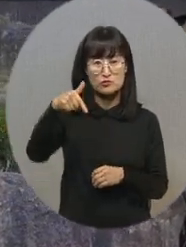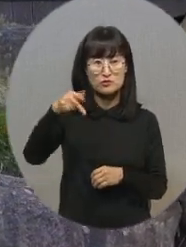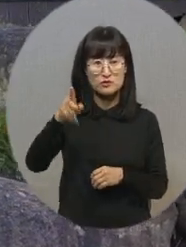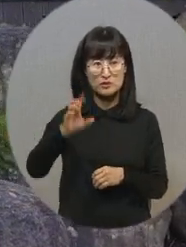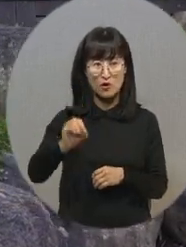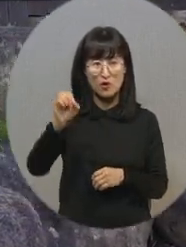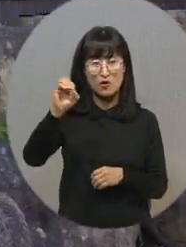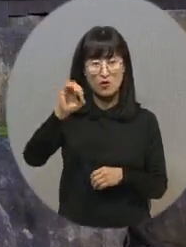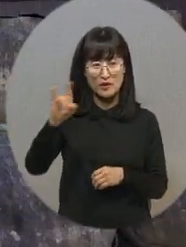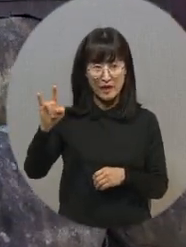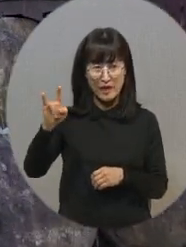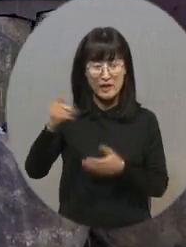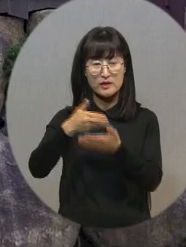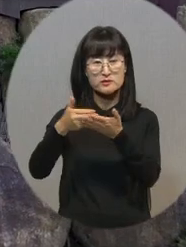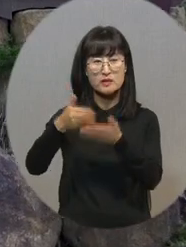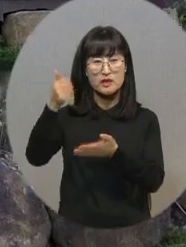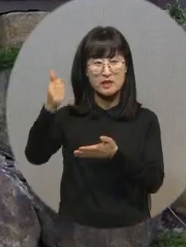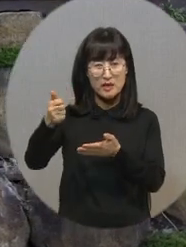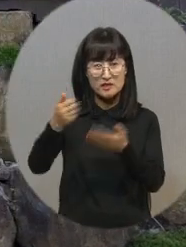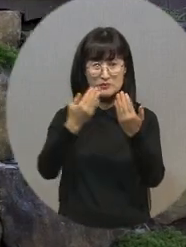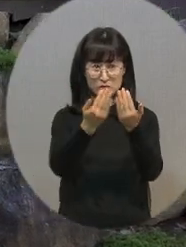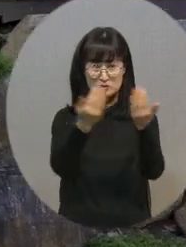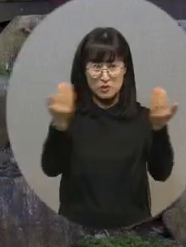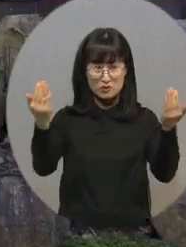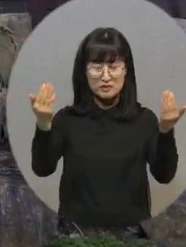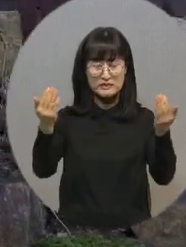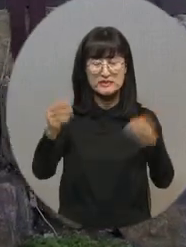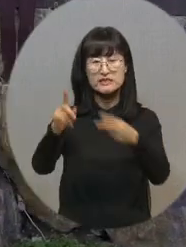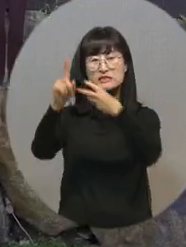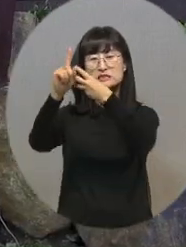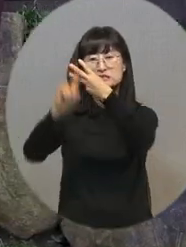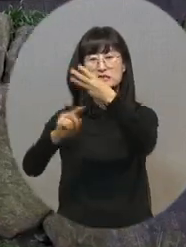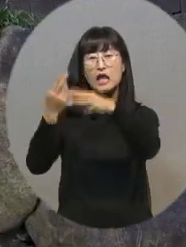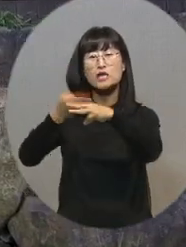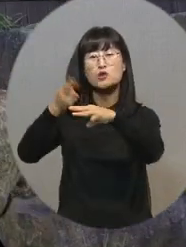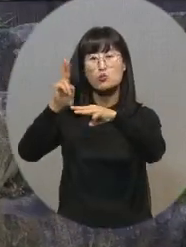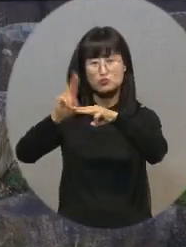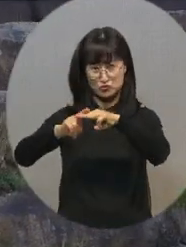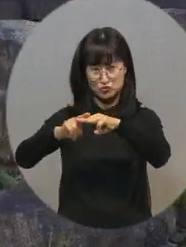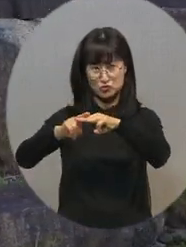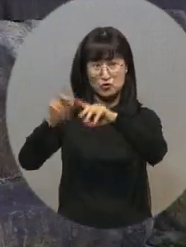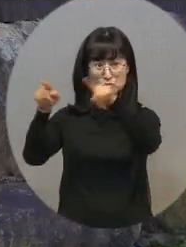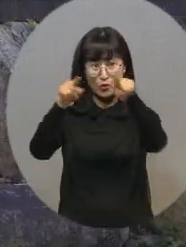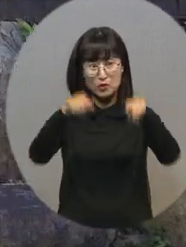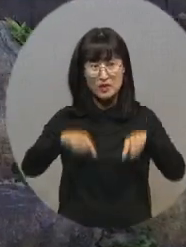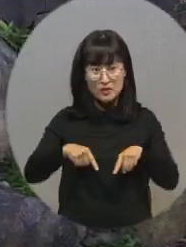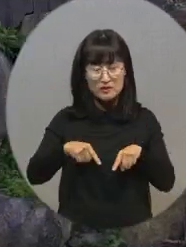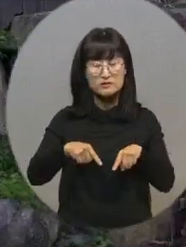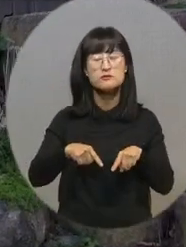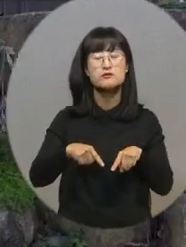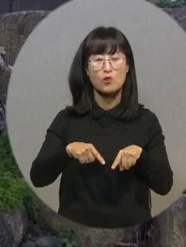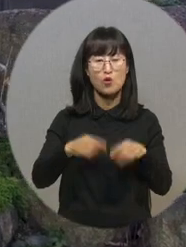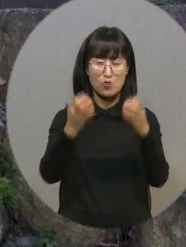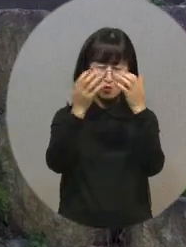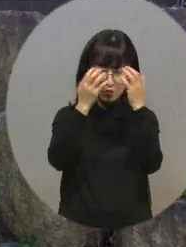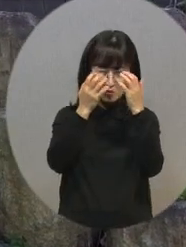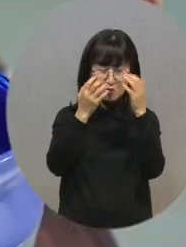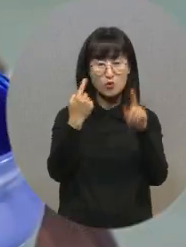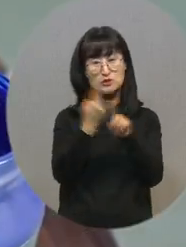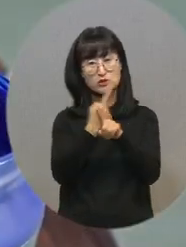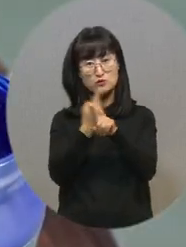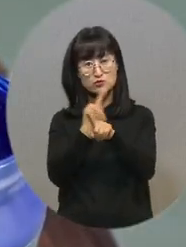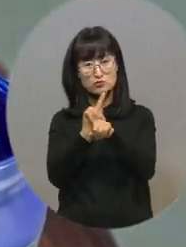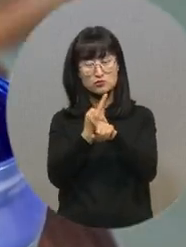전시 신의 선물을 통해 고통과 치유라는 인간적 경험을 깊이 있게 탐구합니다.